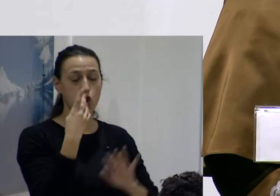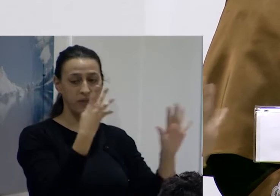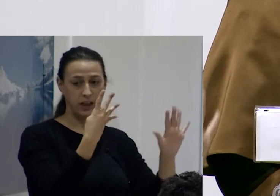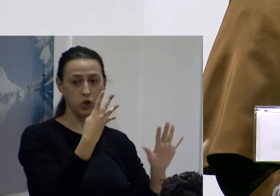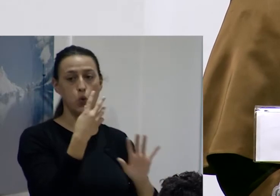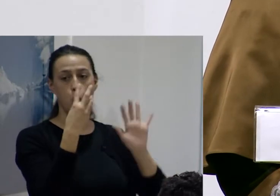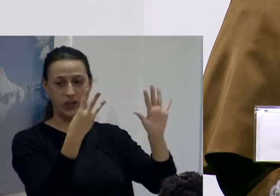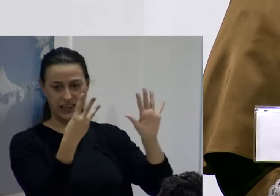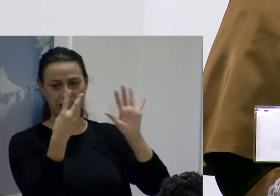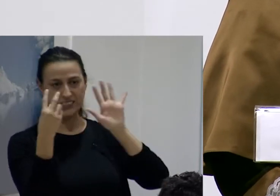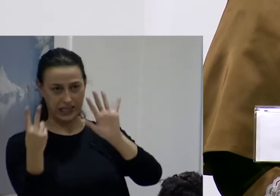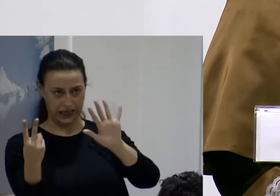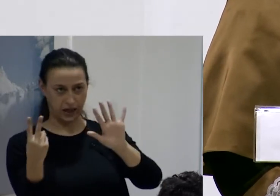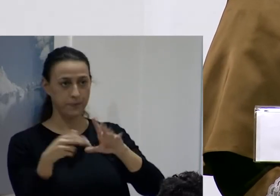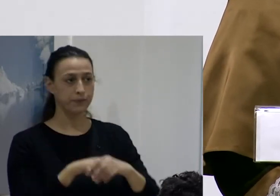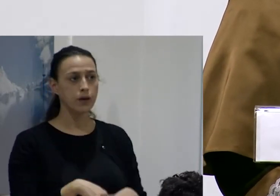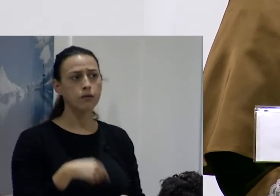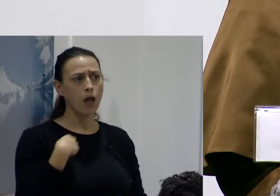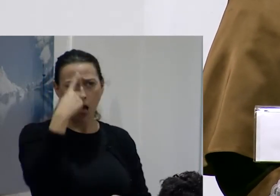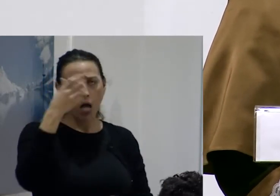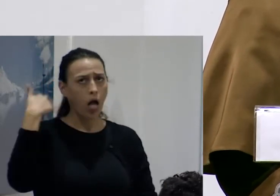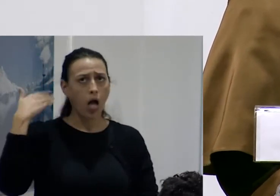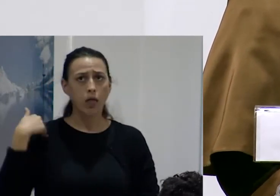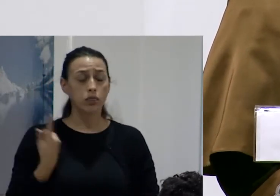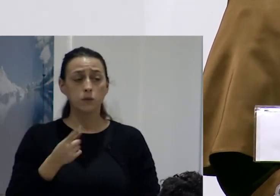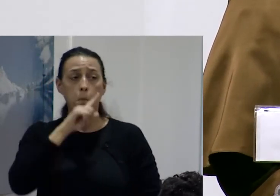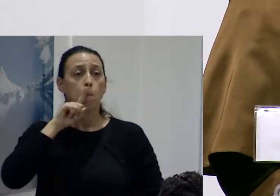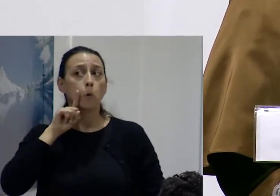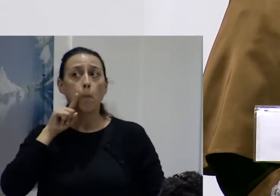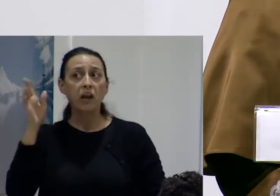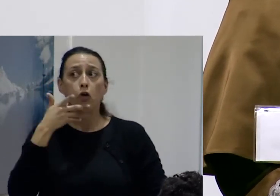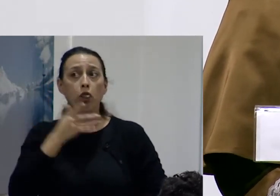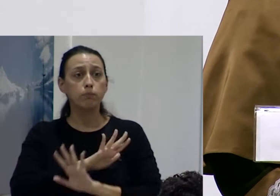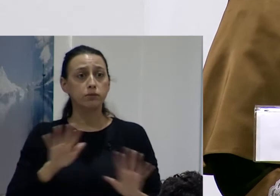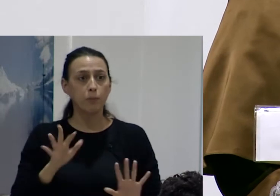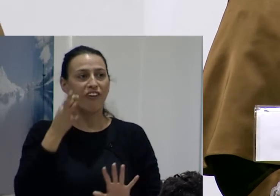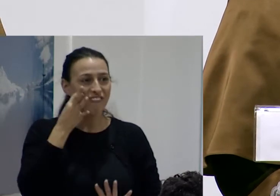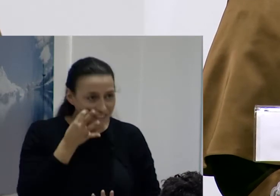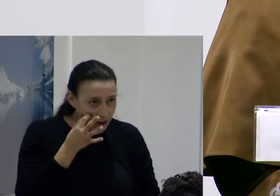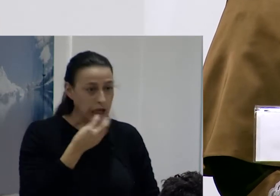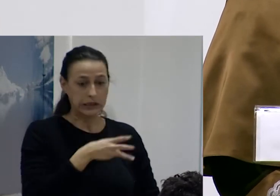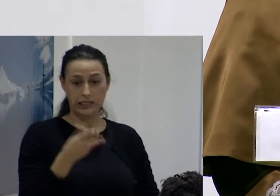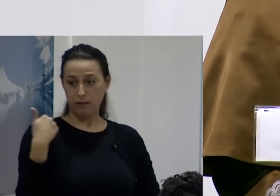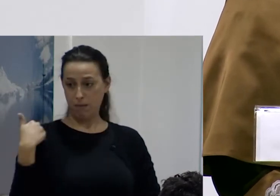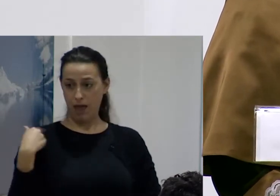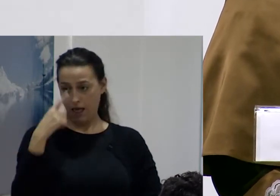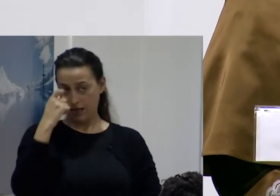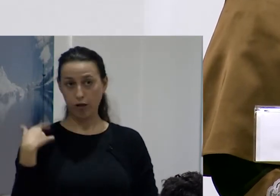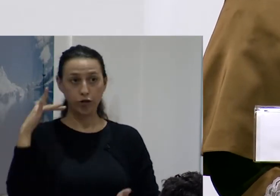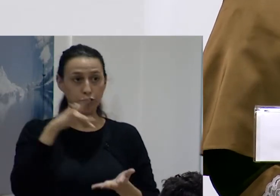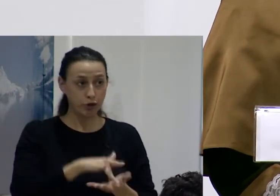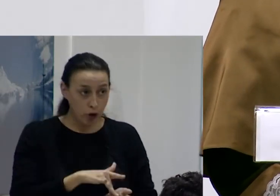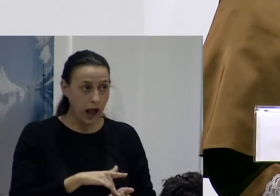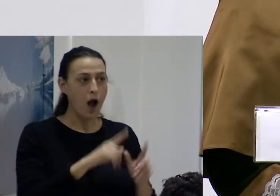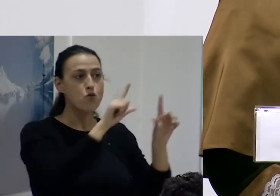coneixia solament el nom i de la qual he tingut la sort de veure fa ara 3 setmanes